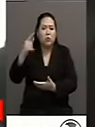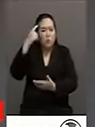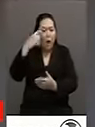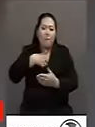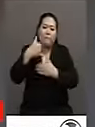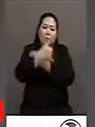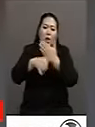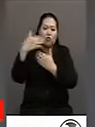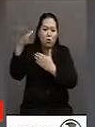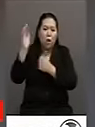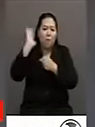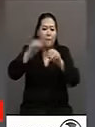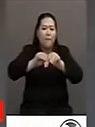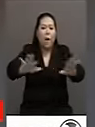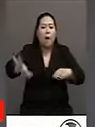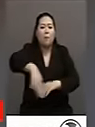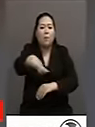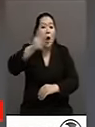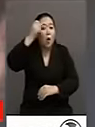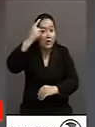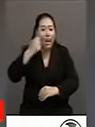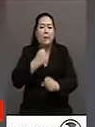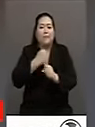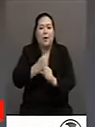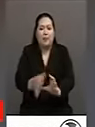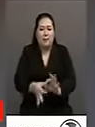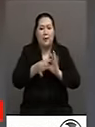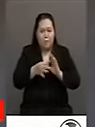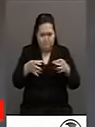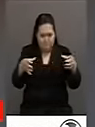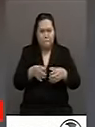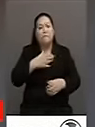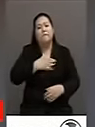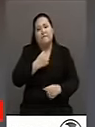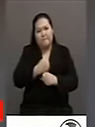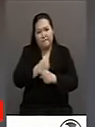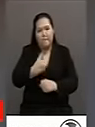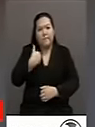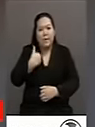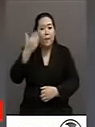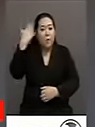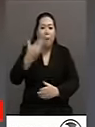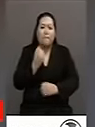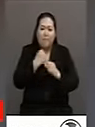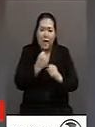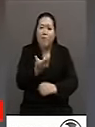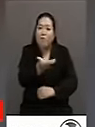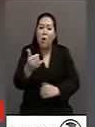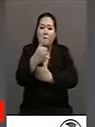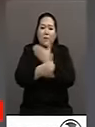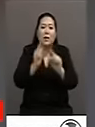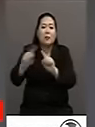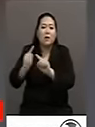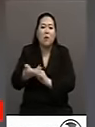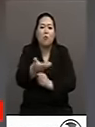คนในต่างประเทศสอดคล้องกับการทำงานของคณะทำงานด้วยที่ผ่านมาก็พยายามจะไปขอความร่วมมือประเทศต่